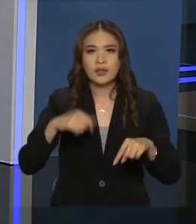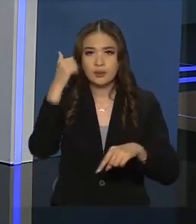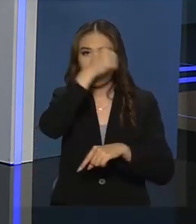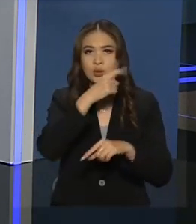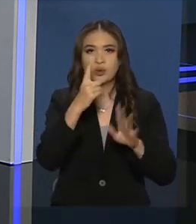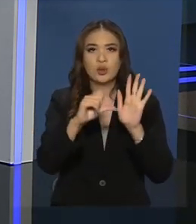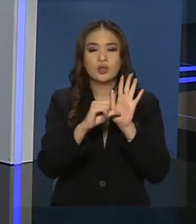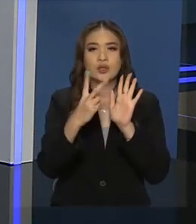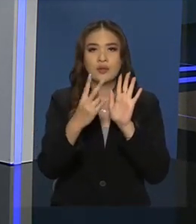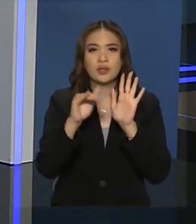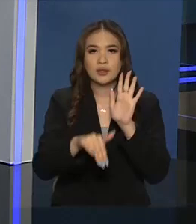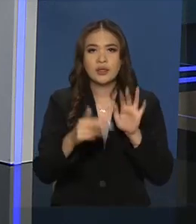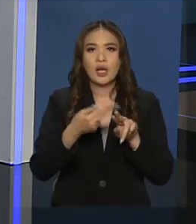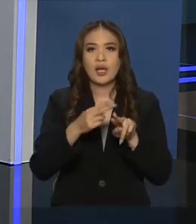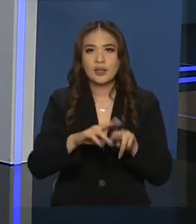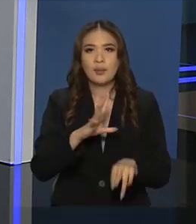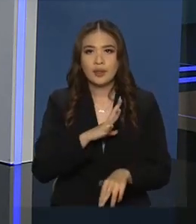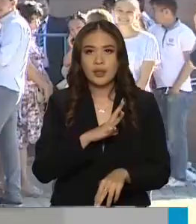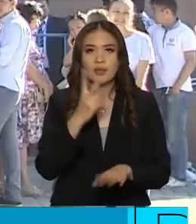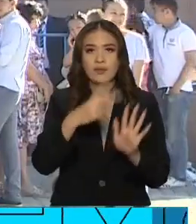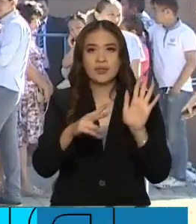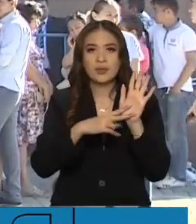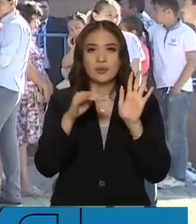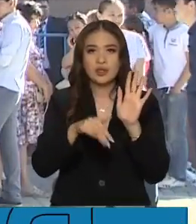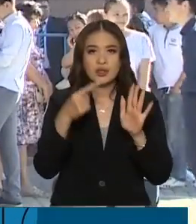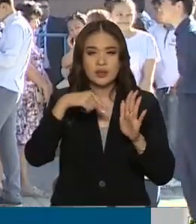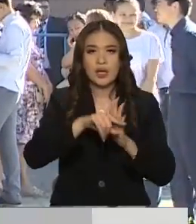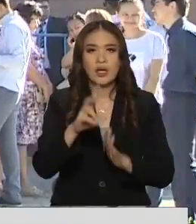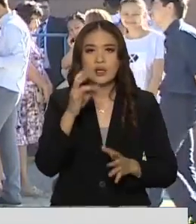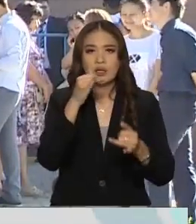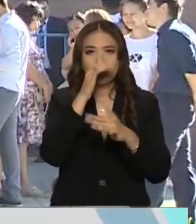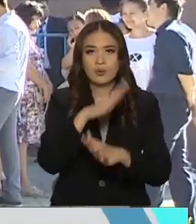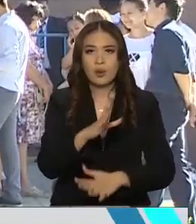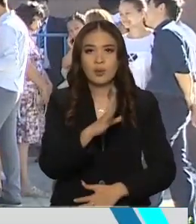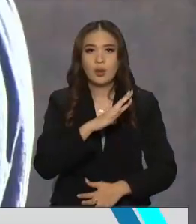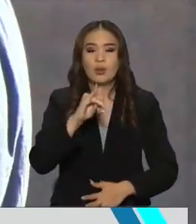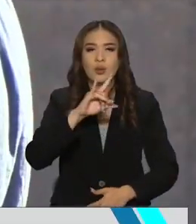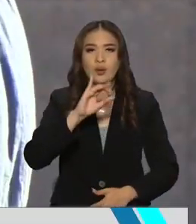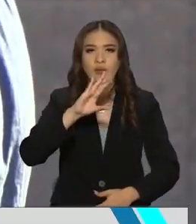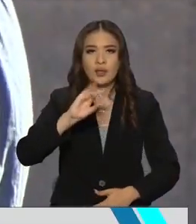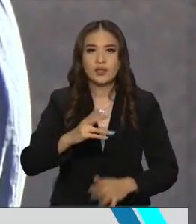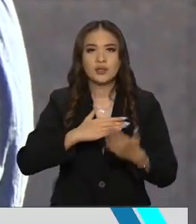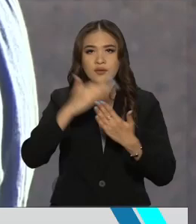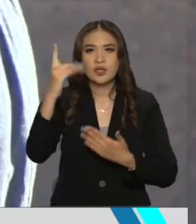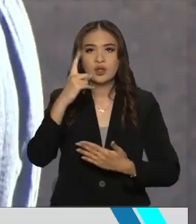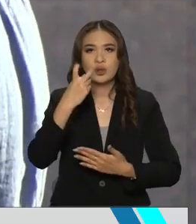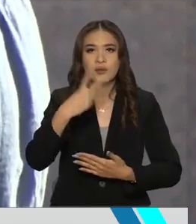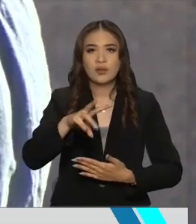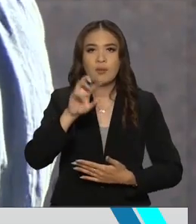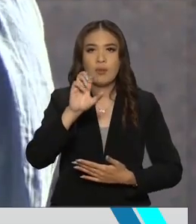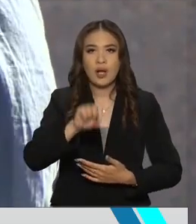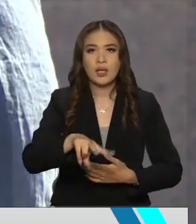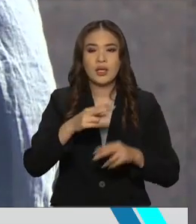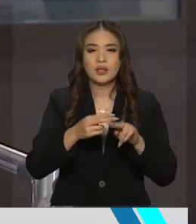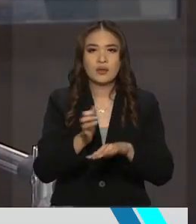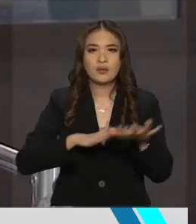162 тысячи абитуриентов 27 тысяч из них не смогли достичь порогового уровня свыше 120 баллов по всей